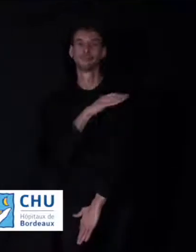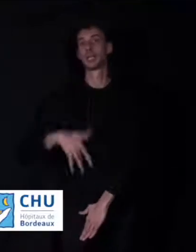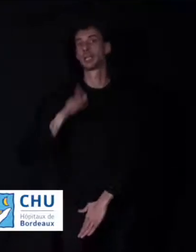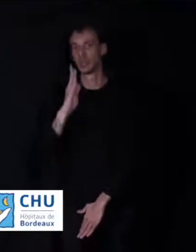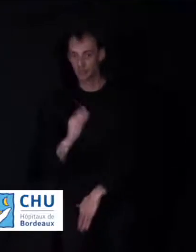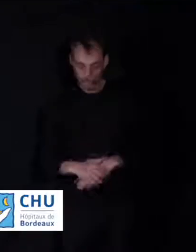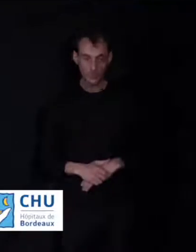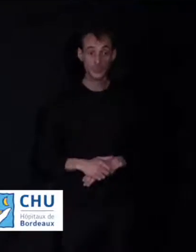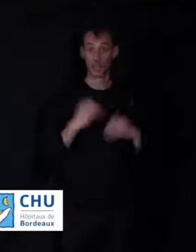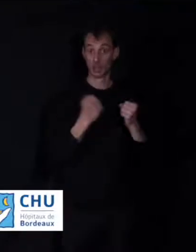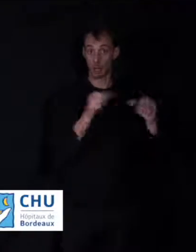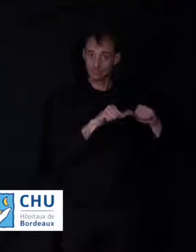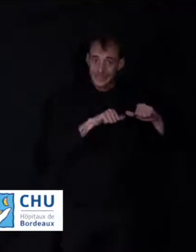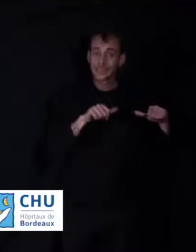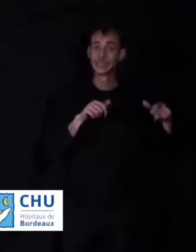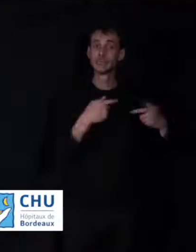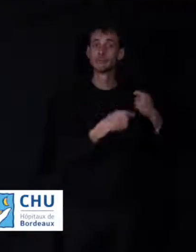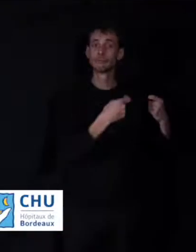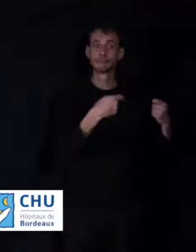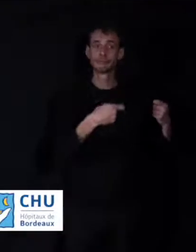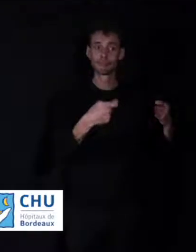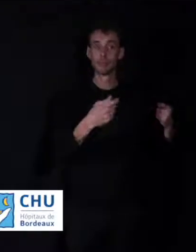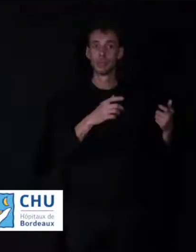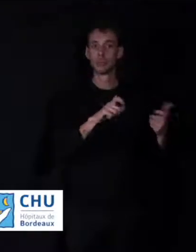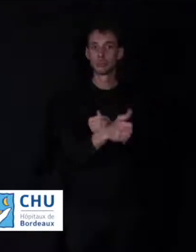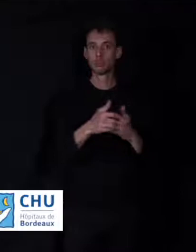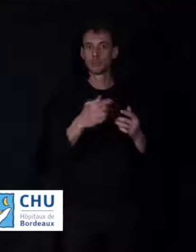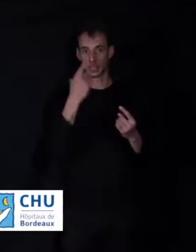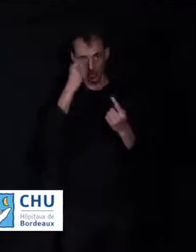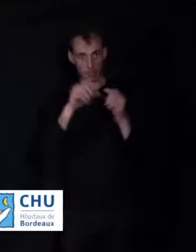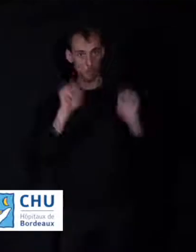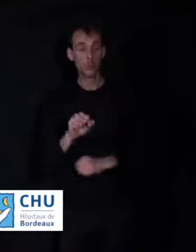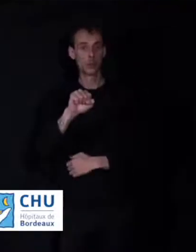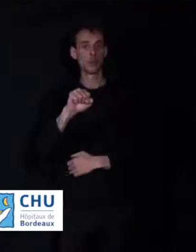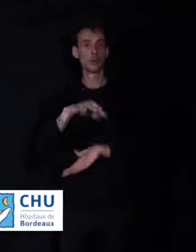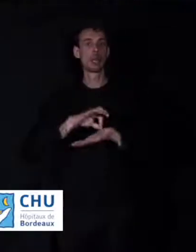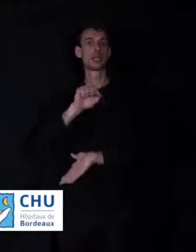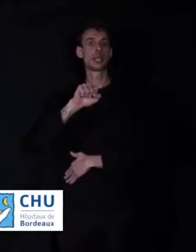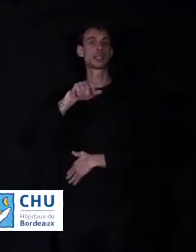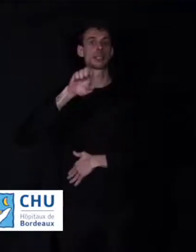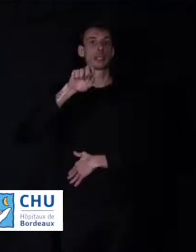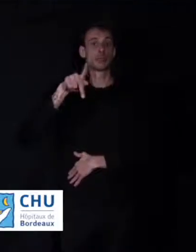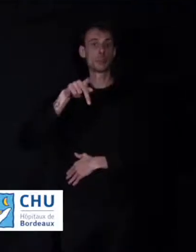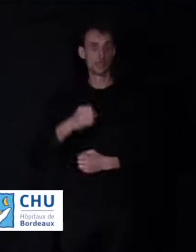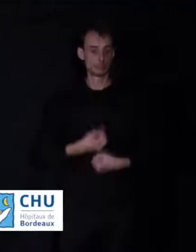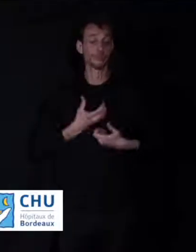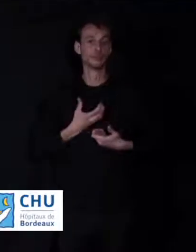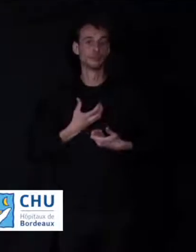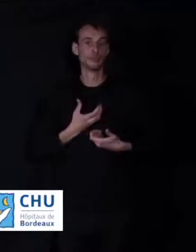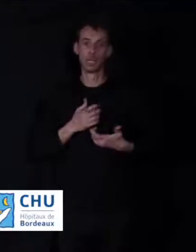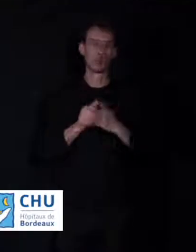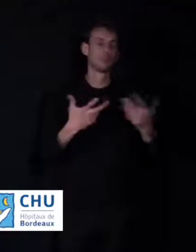stoppée face à des craintes sur l'émergence de la sclérose en plaques. Autre campagne vaccinale qui a